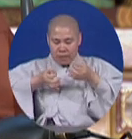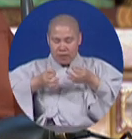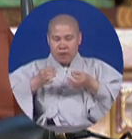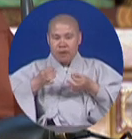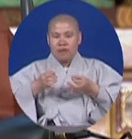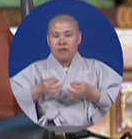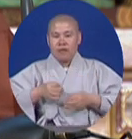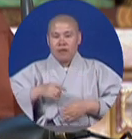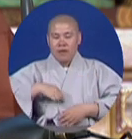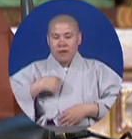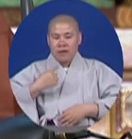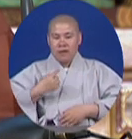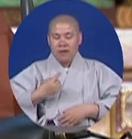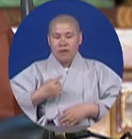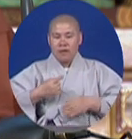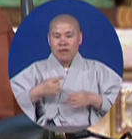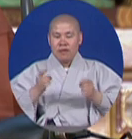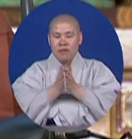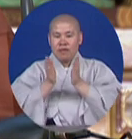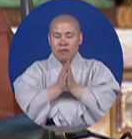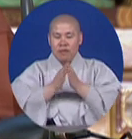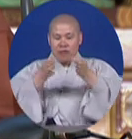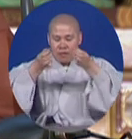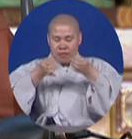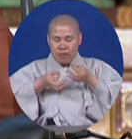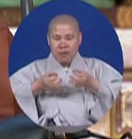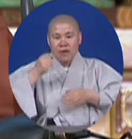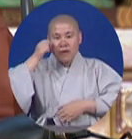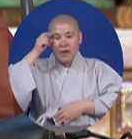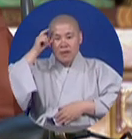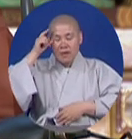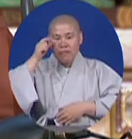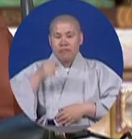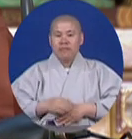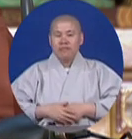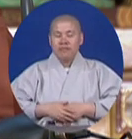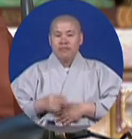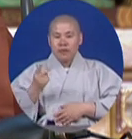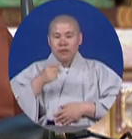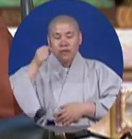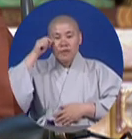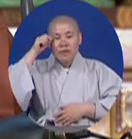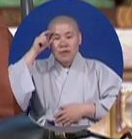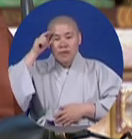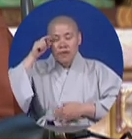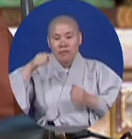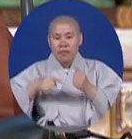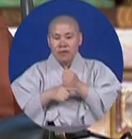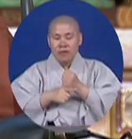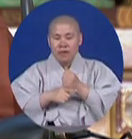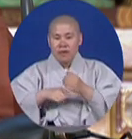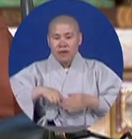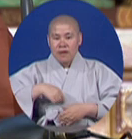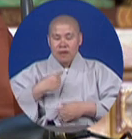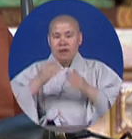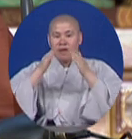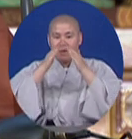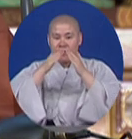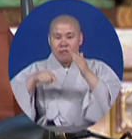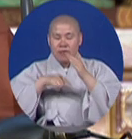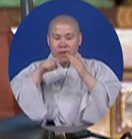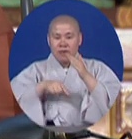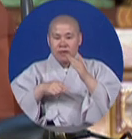자기가 자기를 보는 게 깨닫는 거다. 또 깨닫는 거라고 하는 것은 자기 집에서